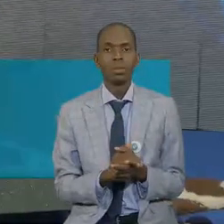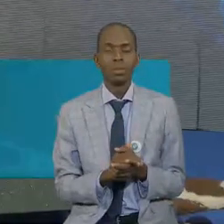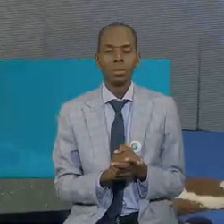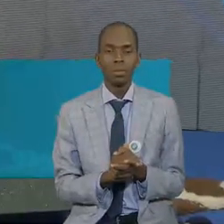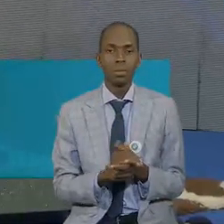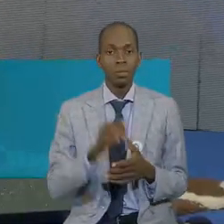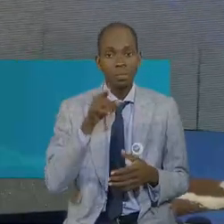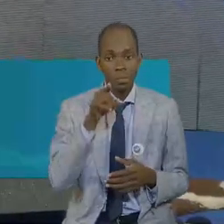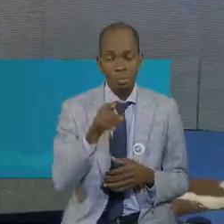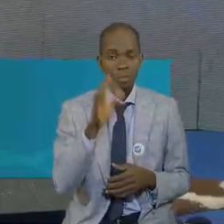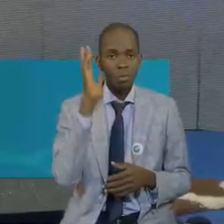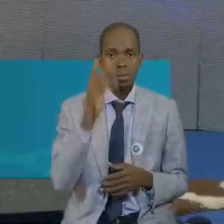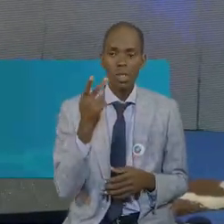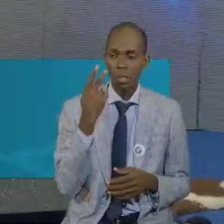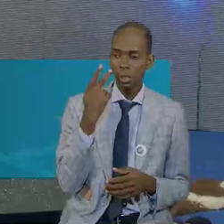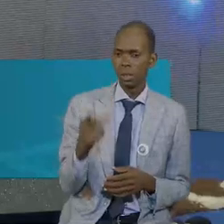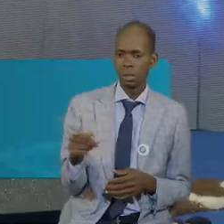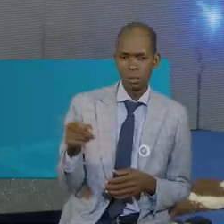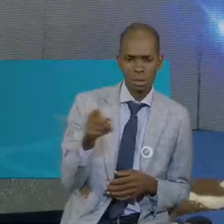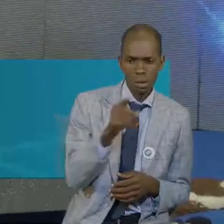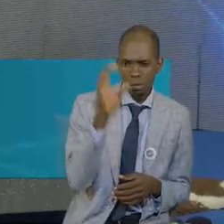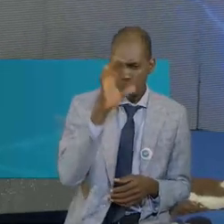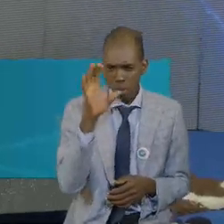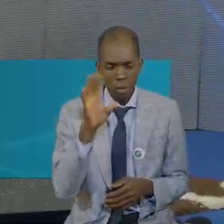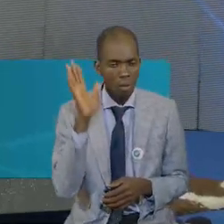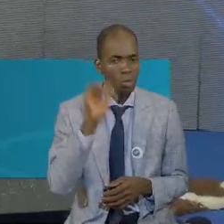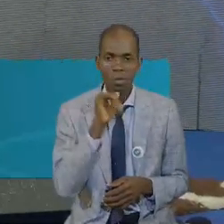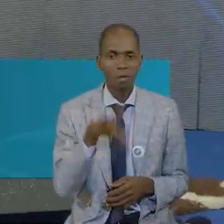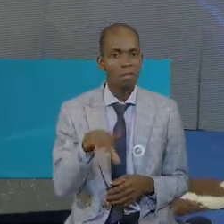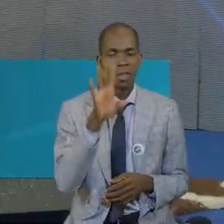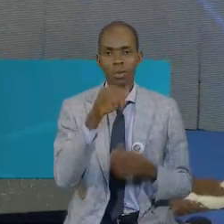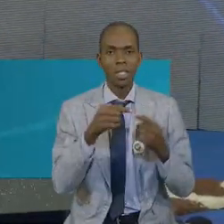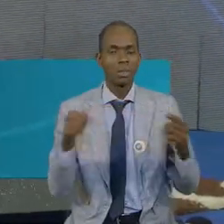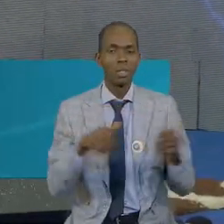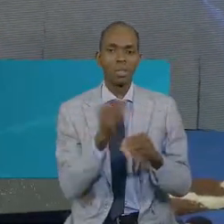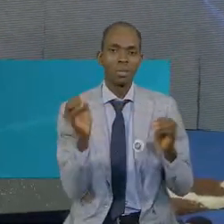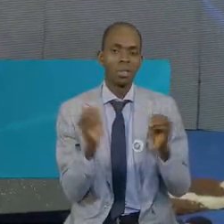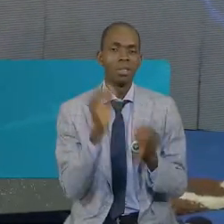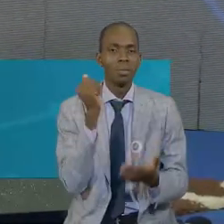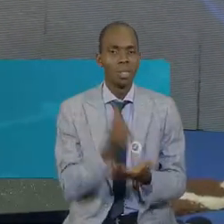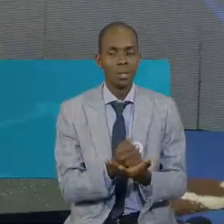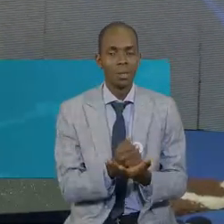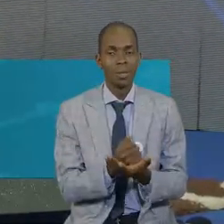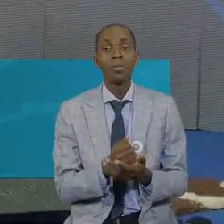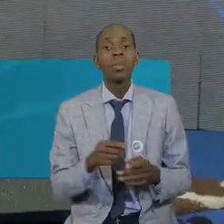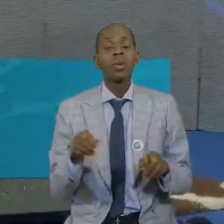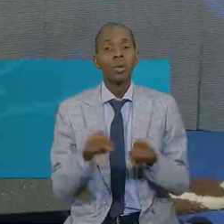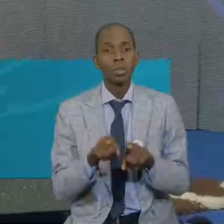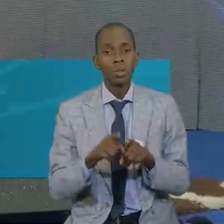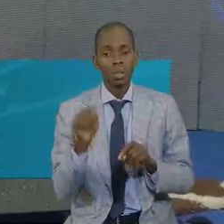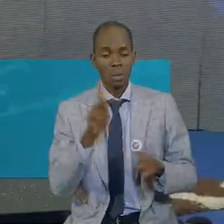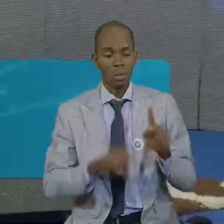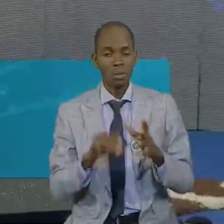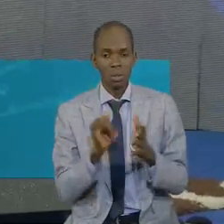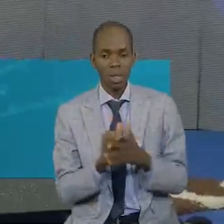seek them and shall find them no more. Tu les chercheras, tu les trouveras plus. Even them that contended with